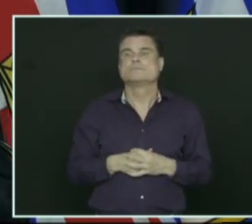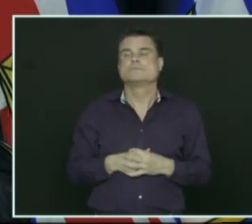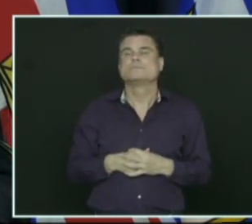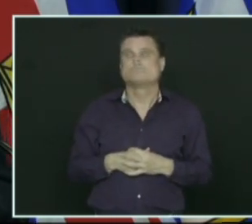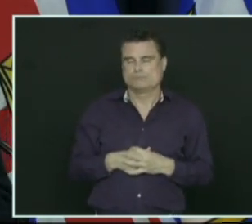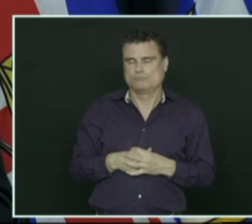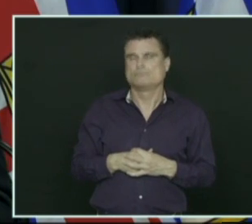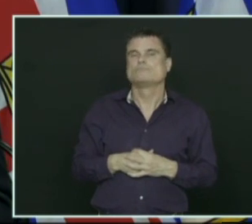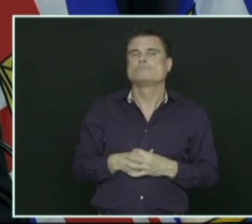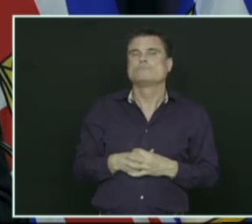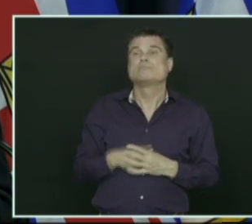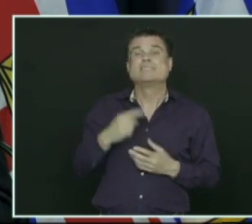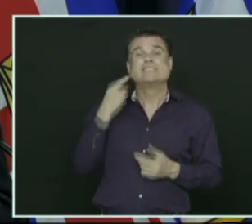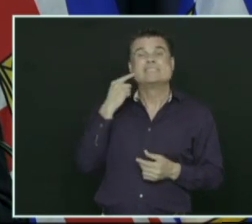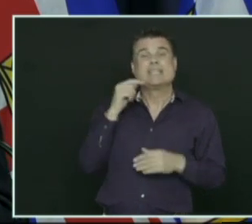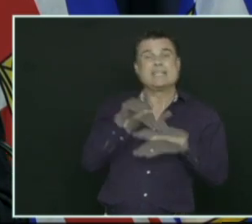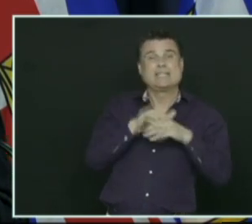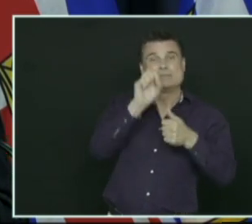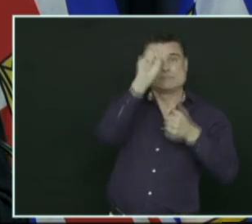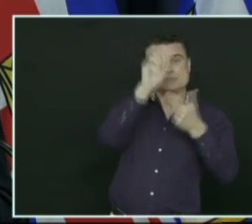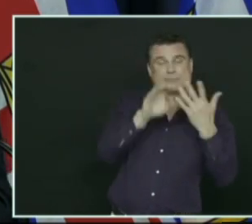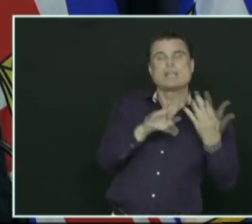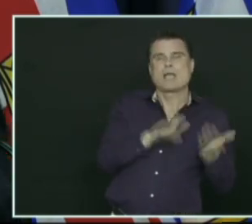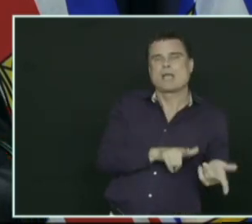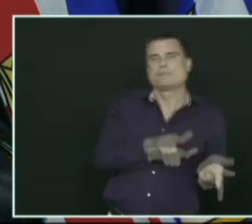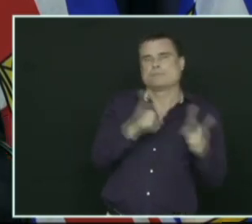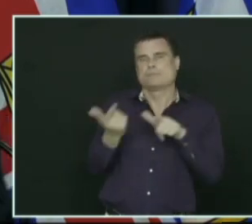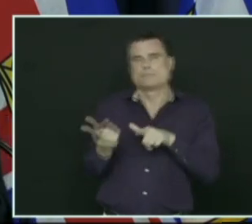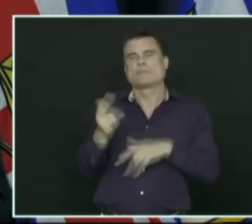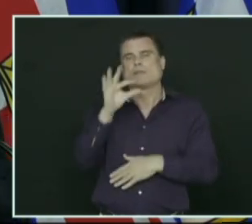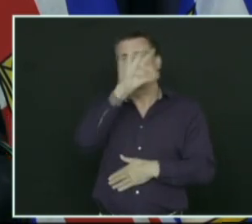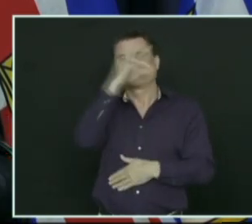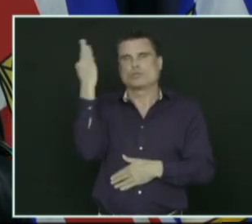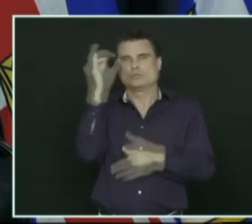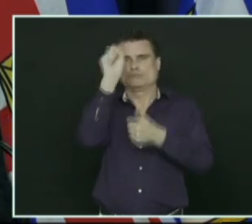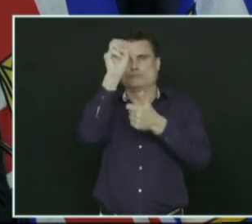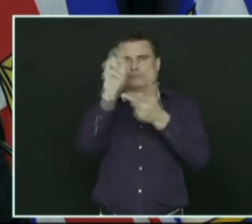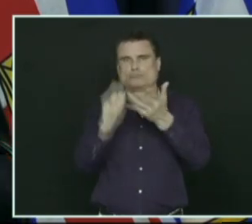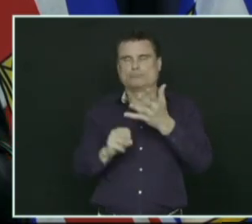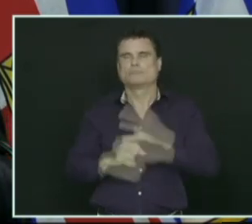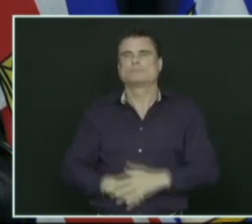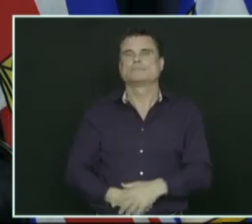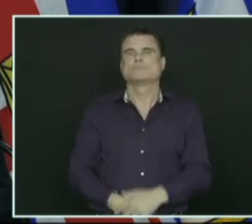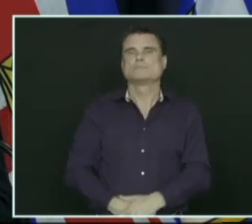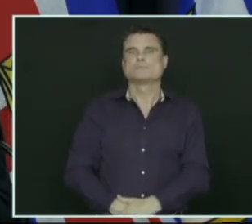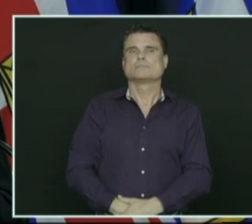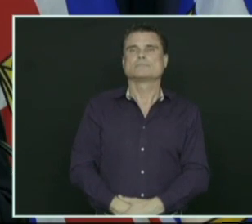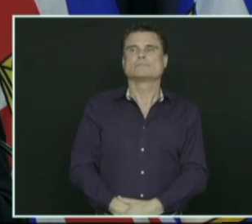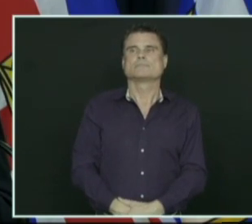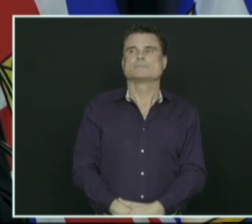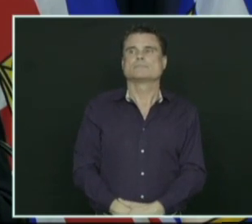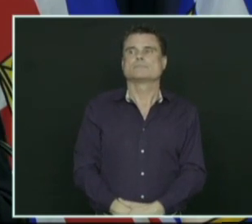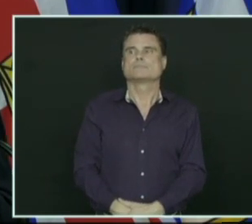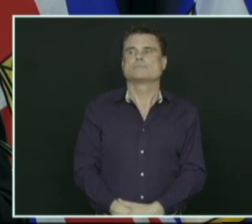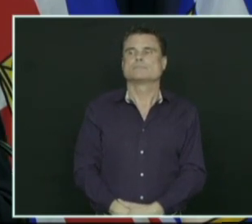aux prisons à Mission qui a un effet sur ces normes, bien entendu, mais qui